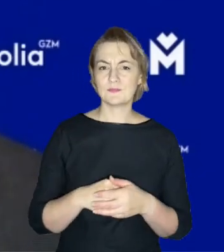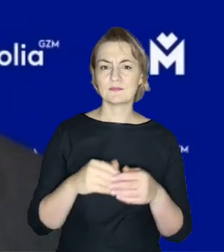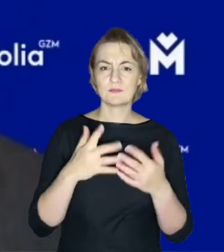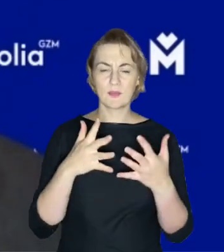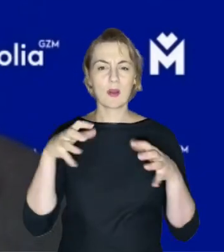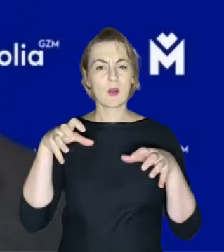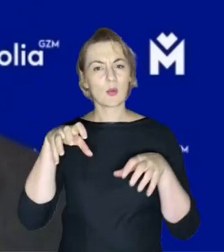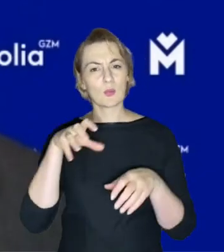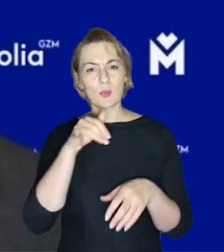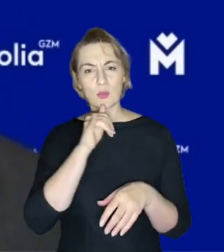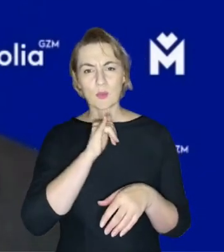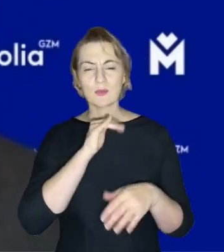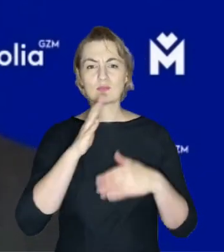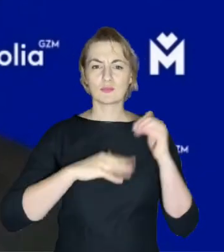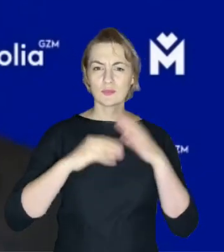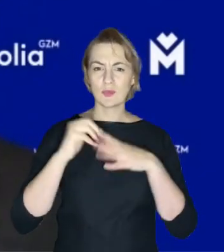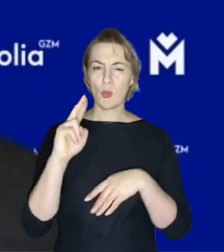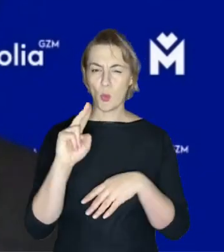zbudowania drugiej Ziemi w